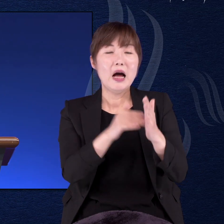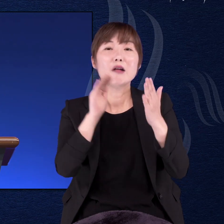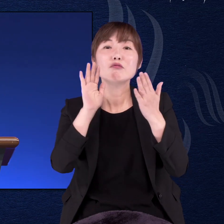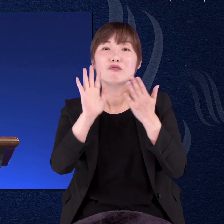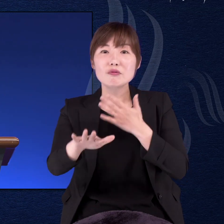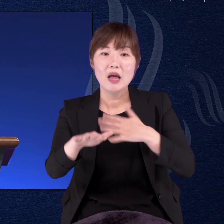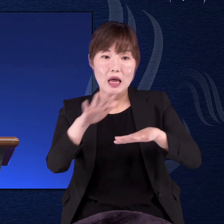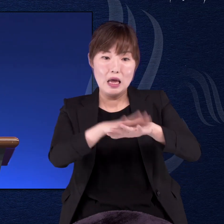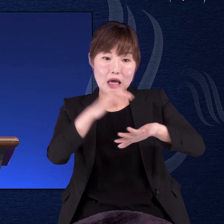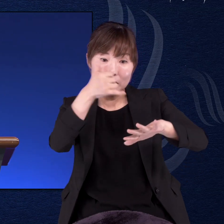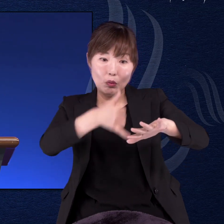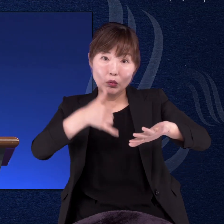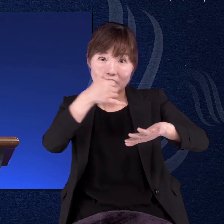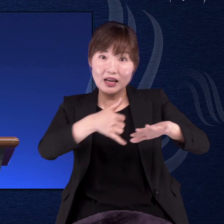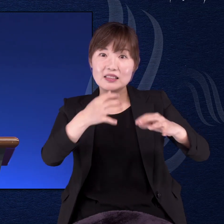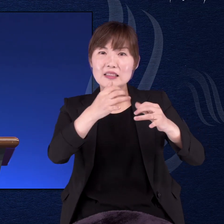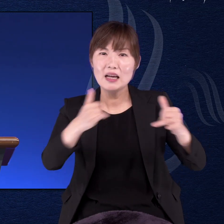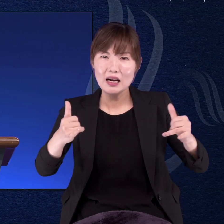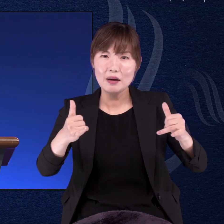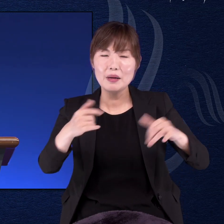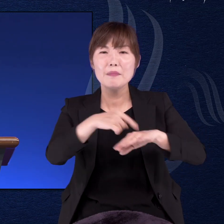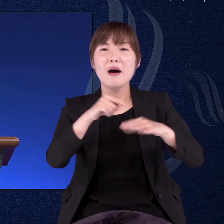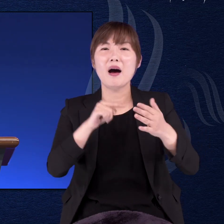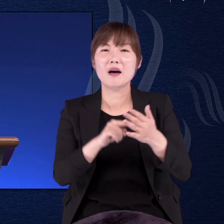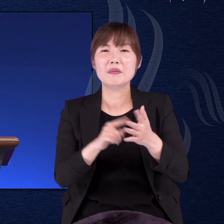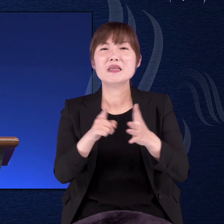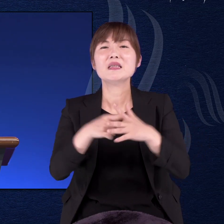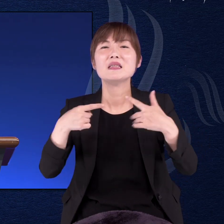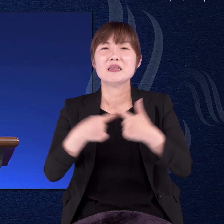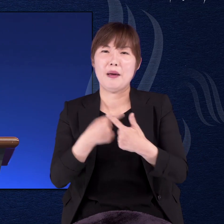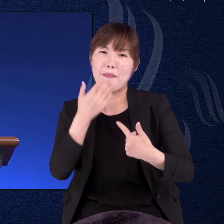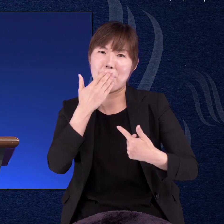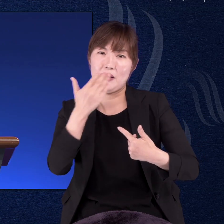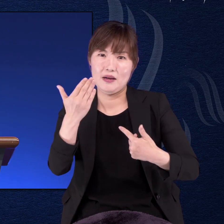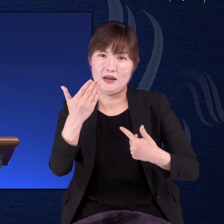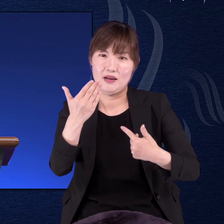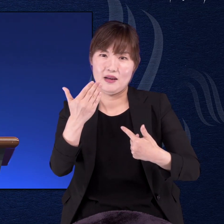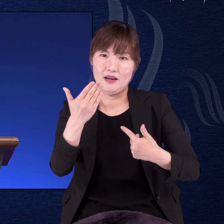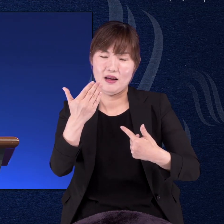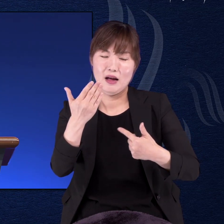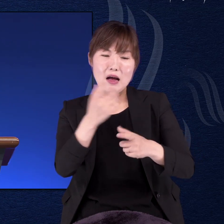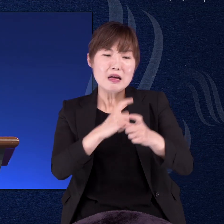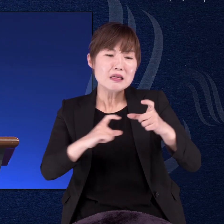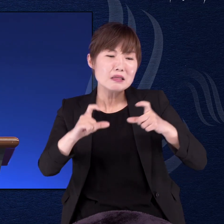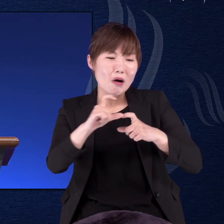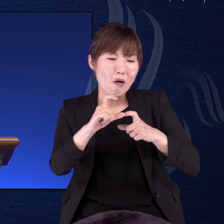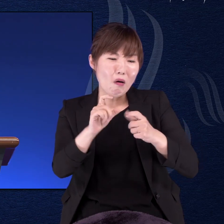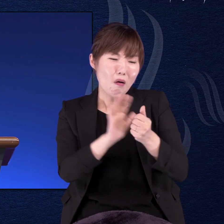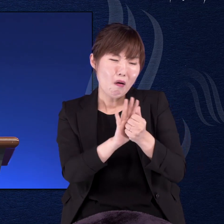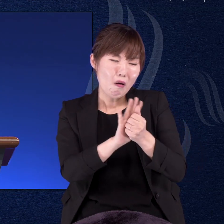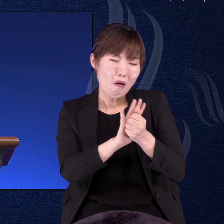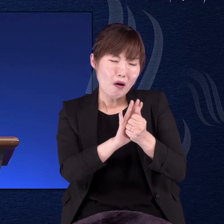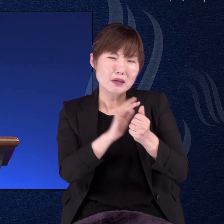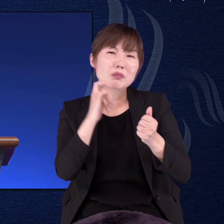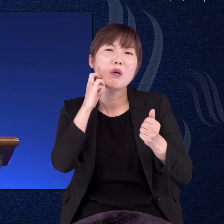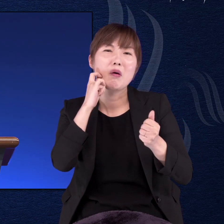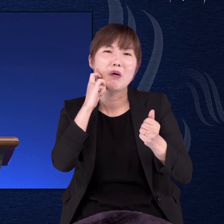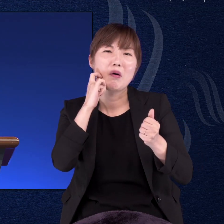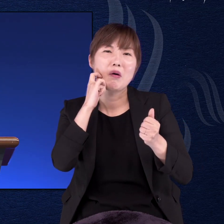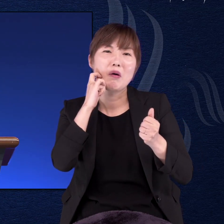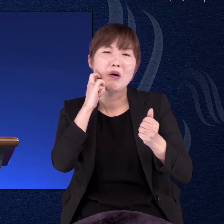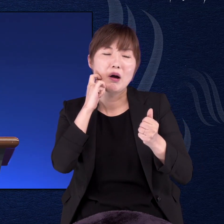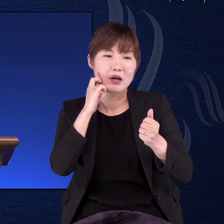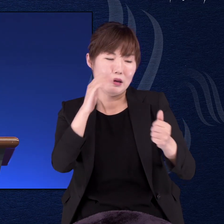하는 마음이 많이 생겼어요. 너무 힘들어서 더는 도와드리지도 못하고 어머니께 어머니 왜 농사 지세요? 왜 이렇게 힘든 일을